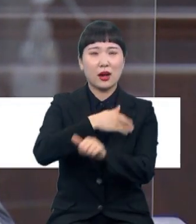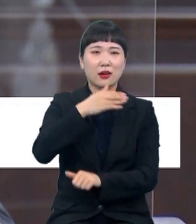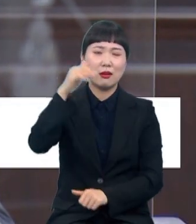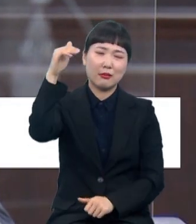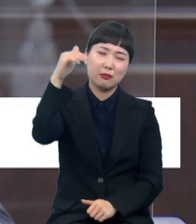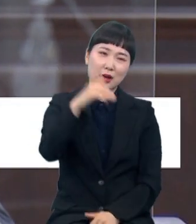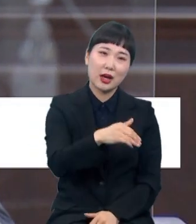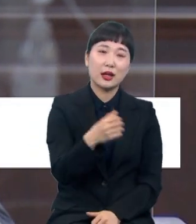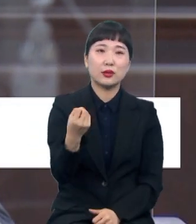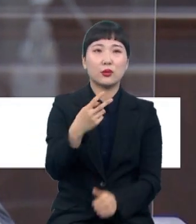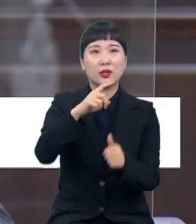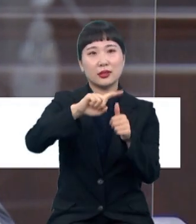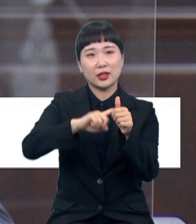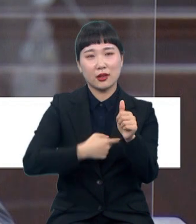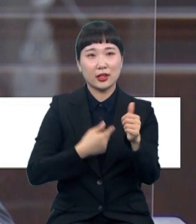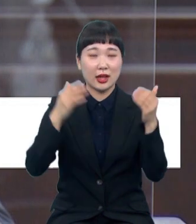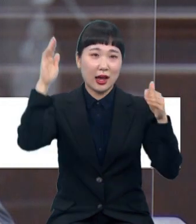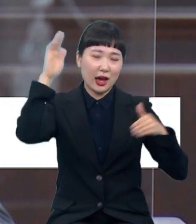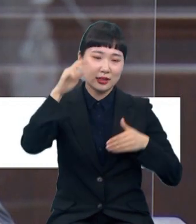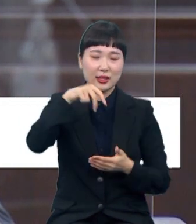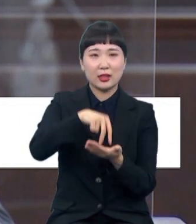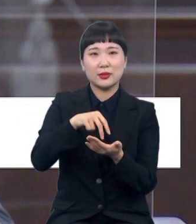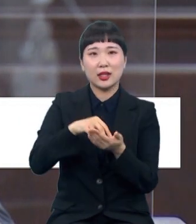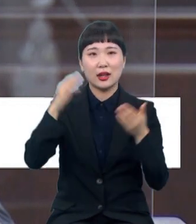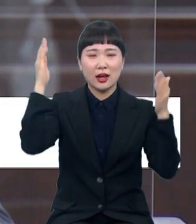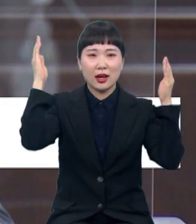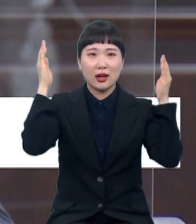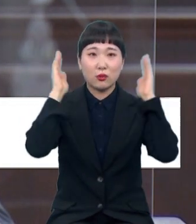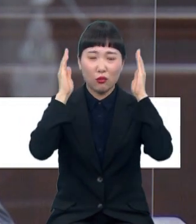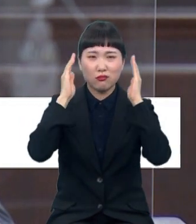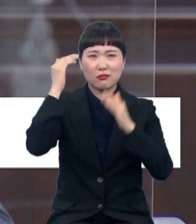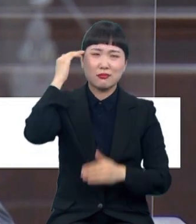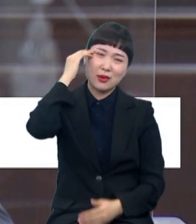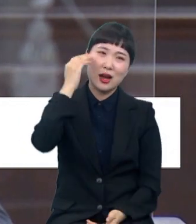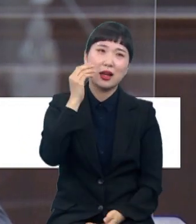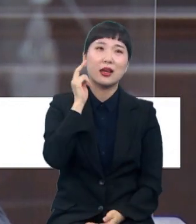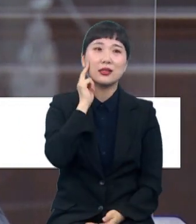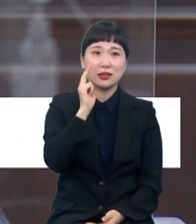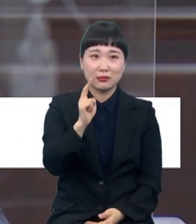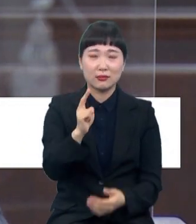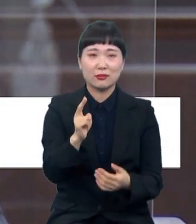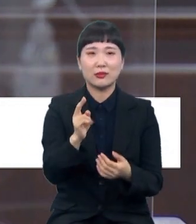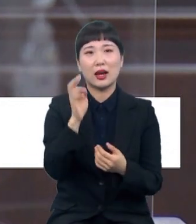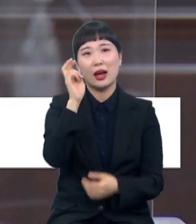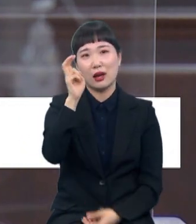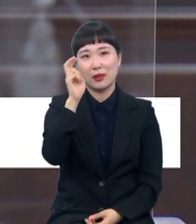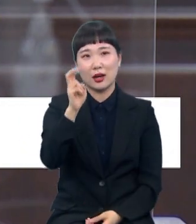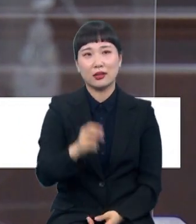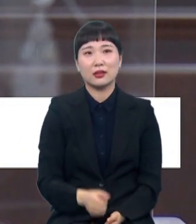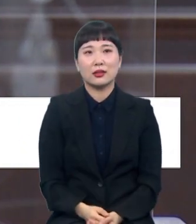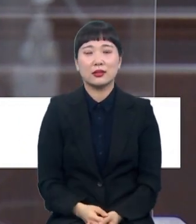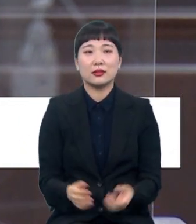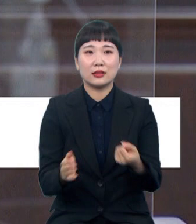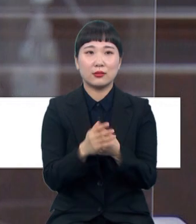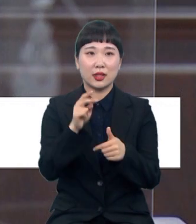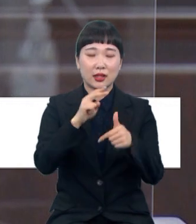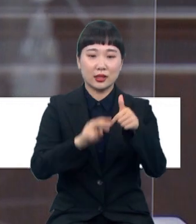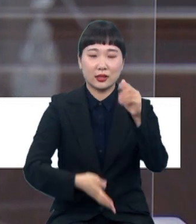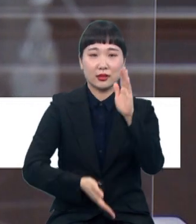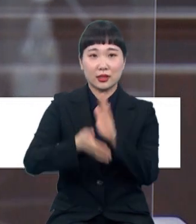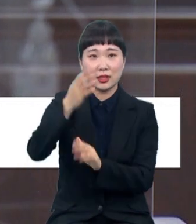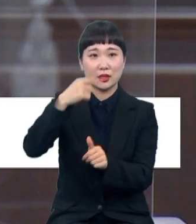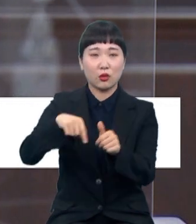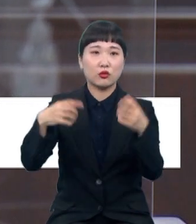학생들의 학습권은 침해되어 심각한 교육 불평등 상황에 놓이게 될 것은 자명한 사실입니다. 이에 따라